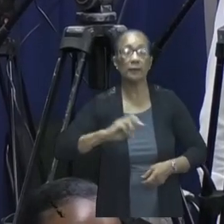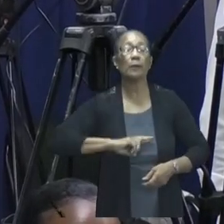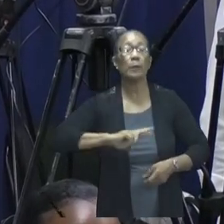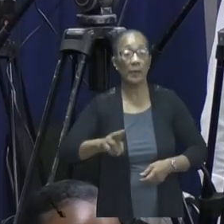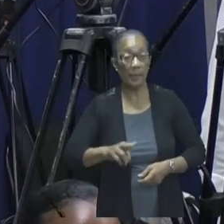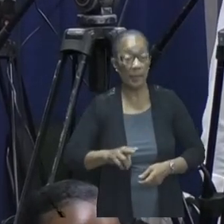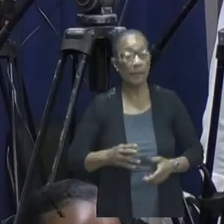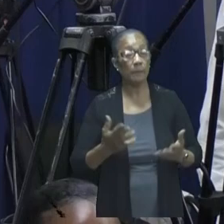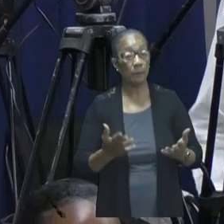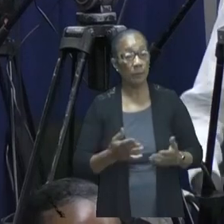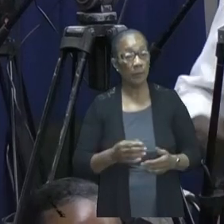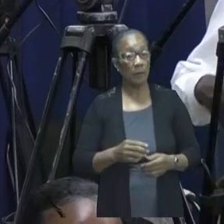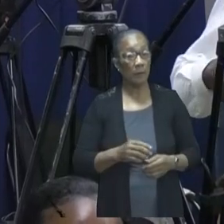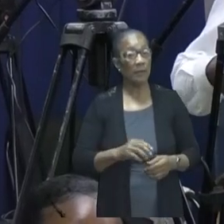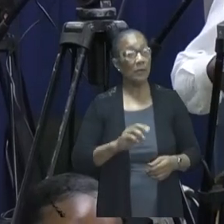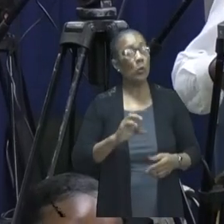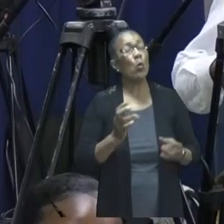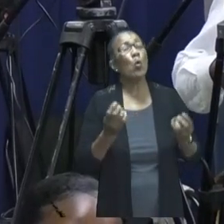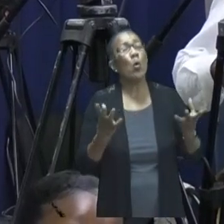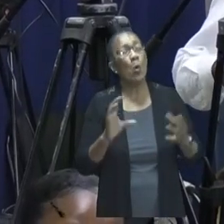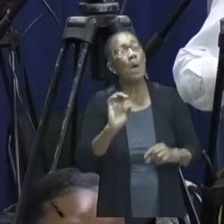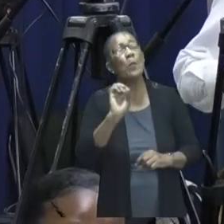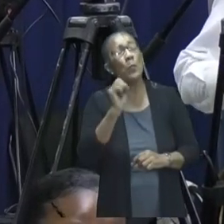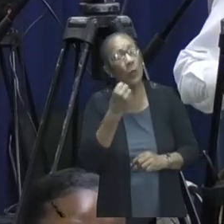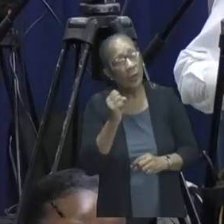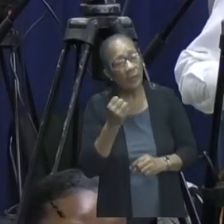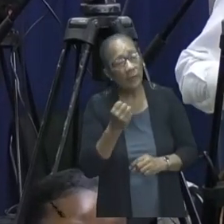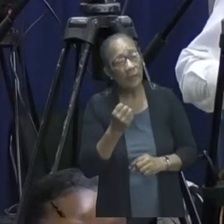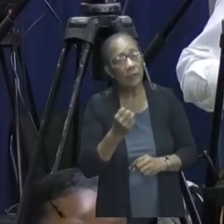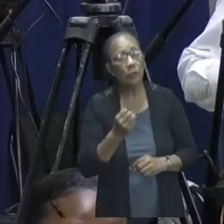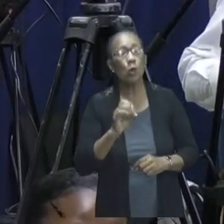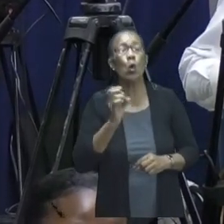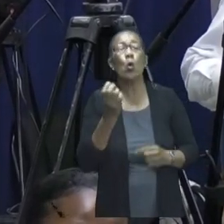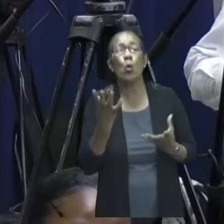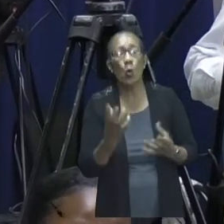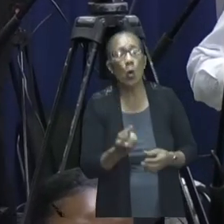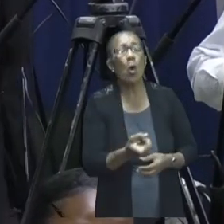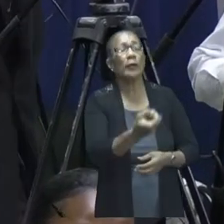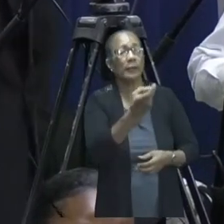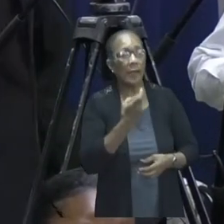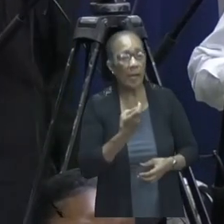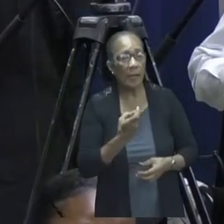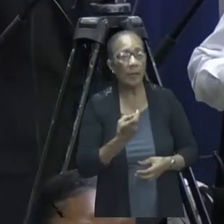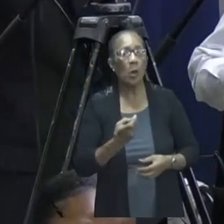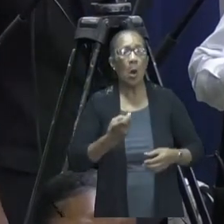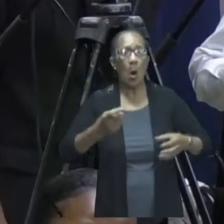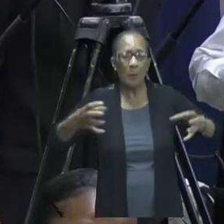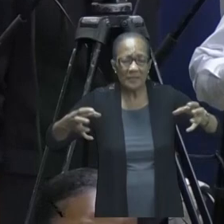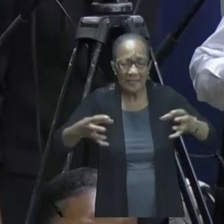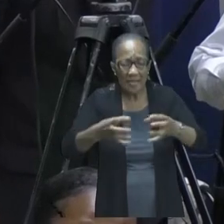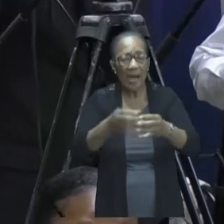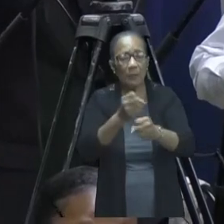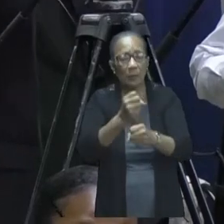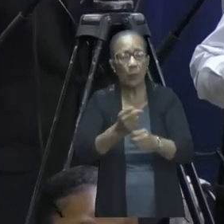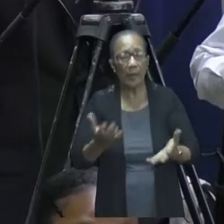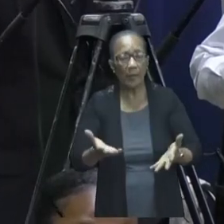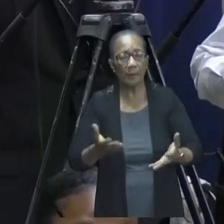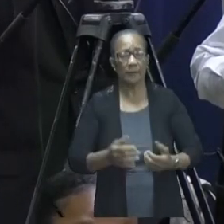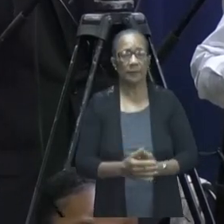er nog sprake van op hoe moeilijk is het om dat hoe uitdagend is het om een regering te zijn met een stemming gezicht